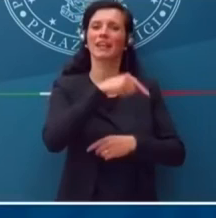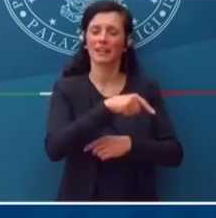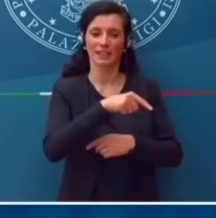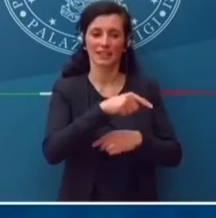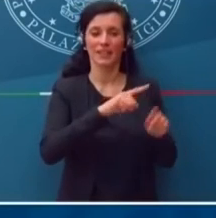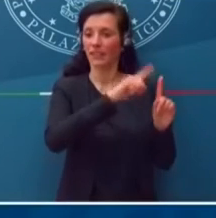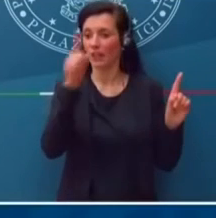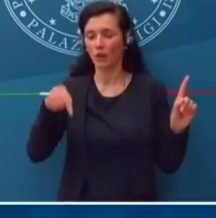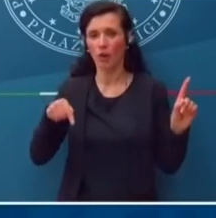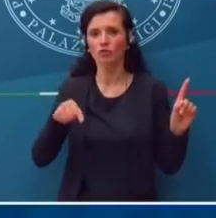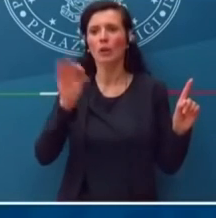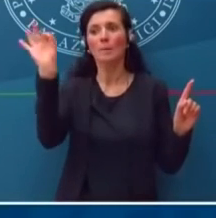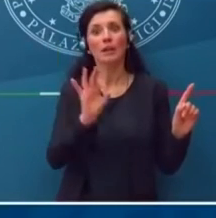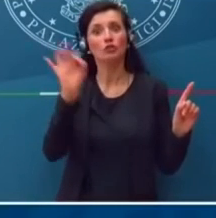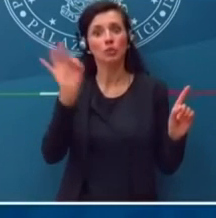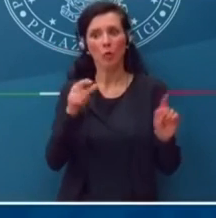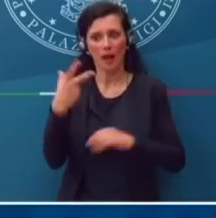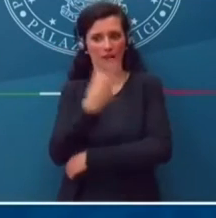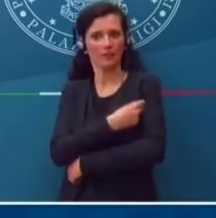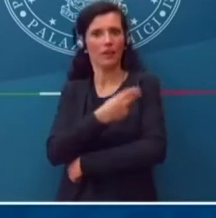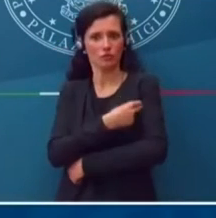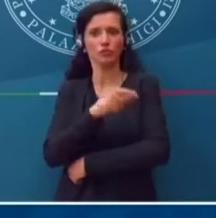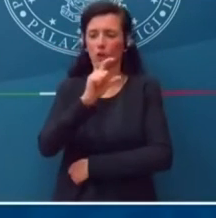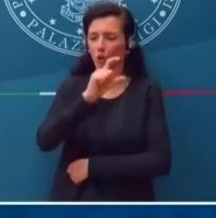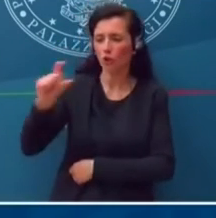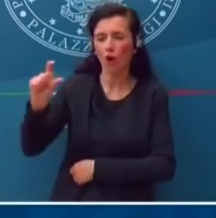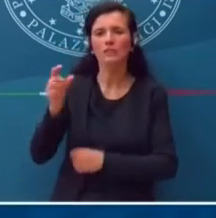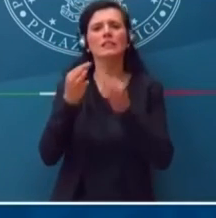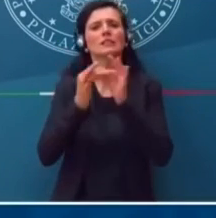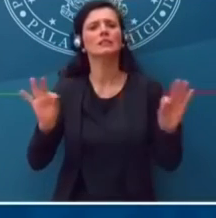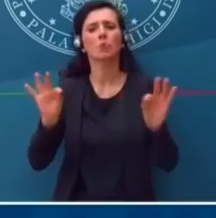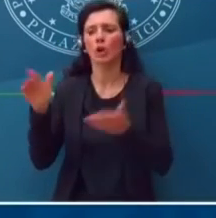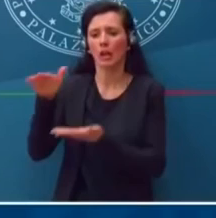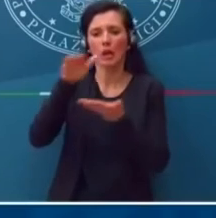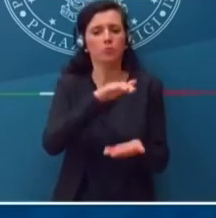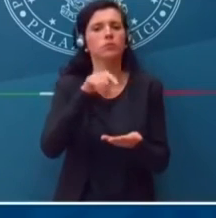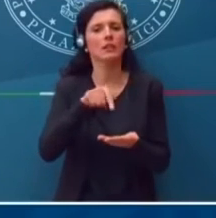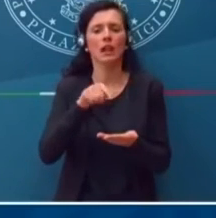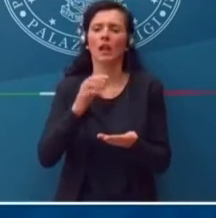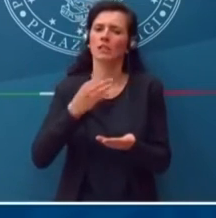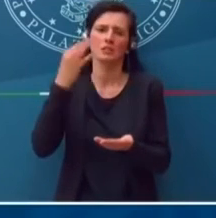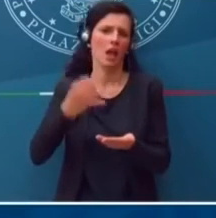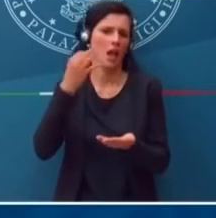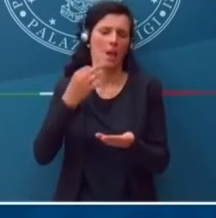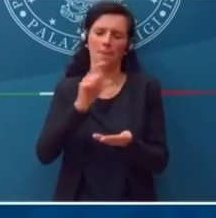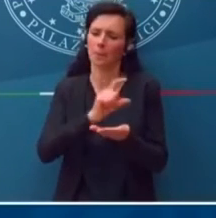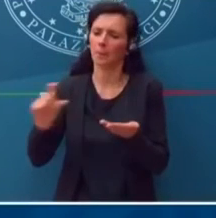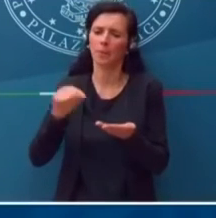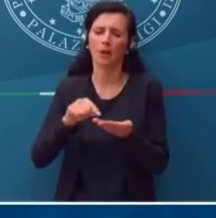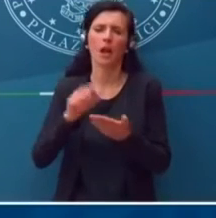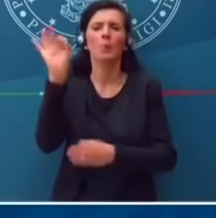percentuale di utilizzazione delle dosi che sono state rese disponibili è sempre stata una